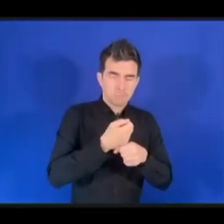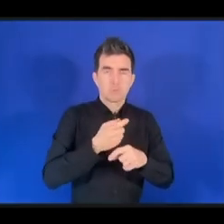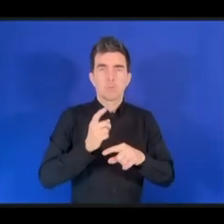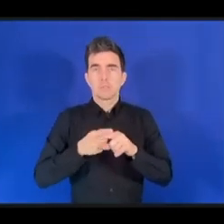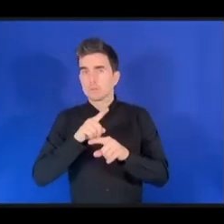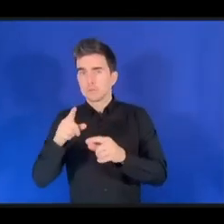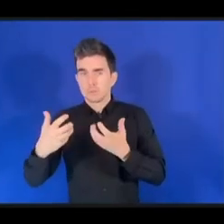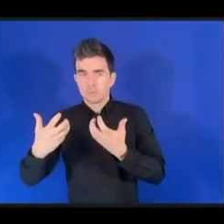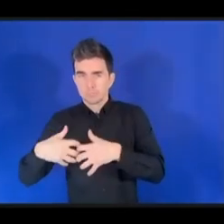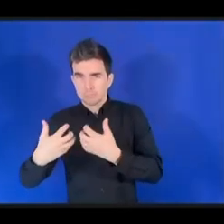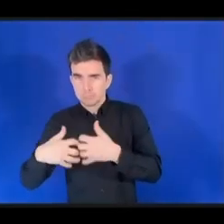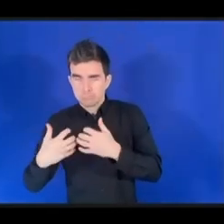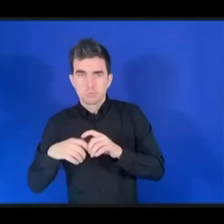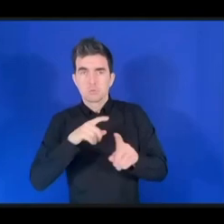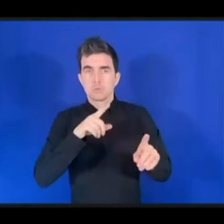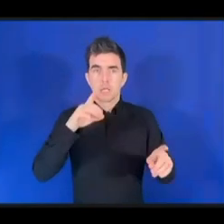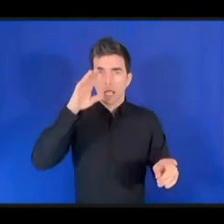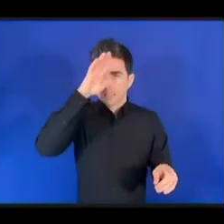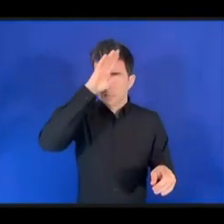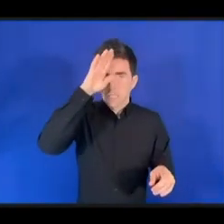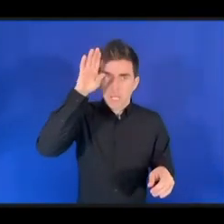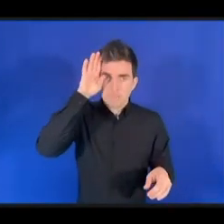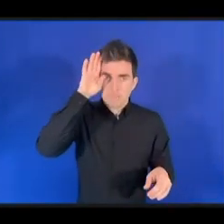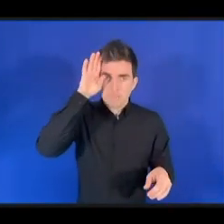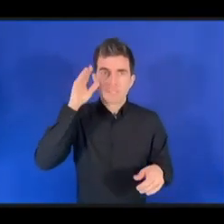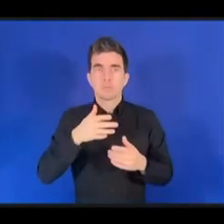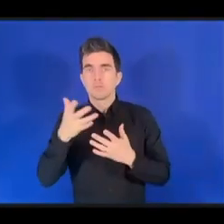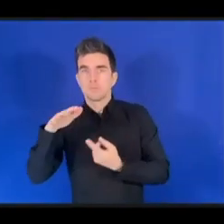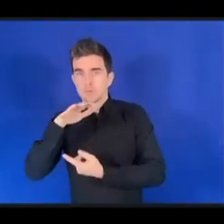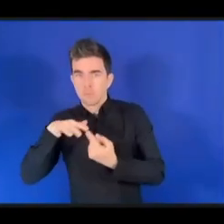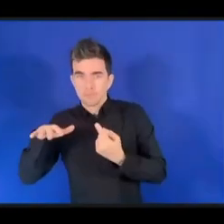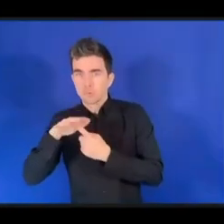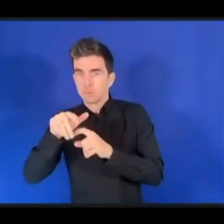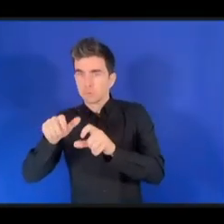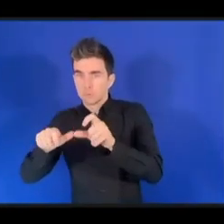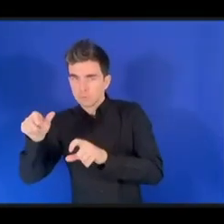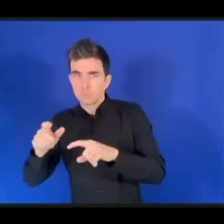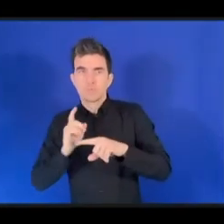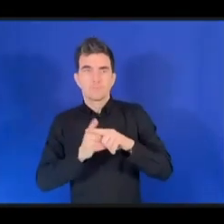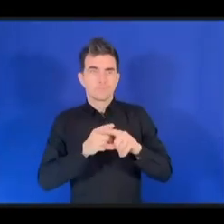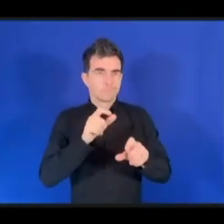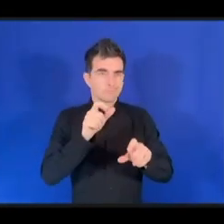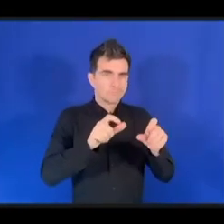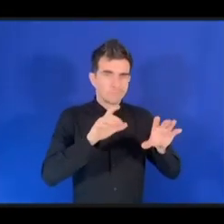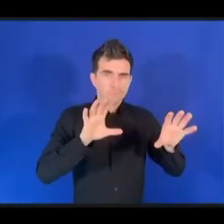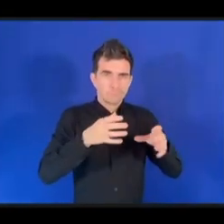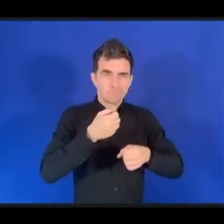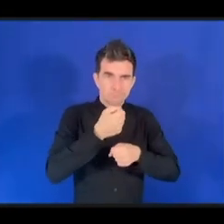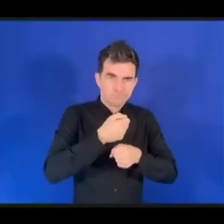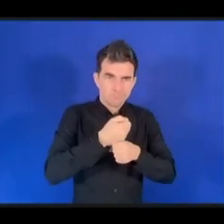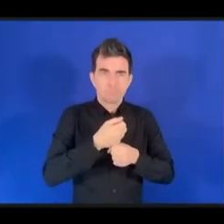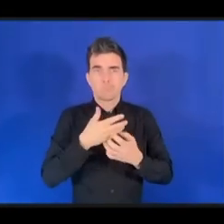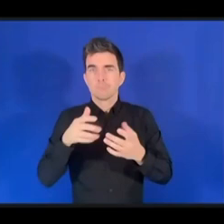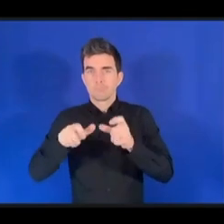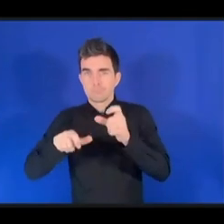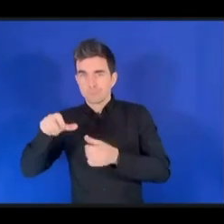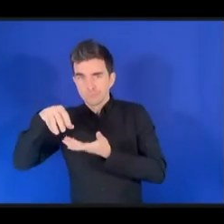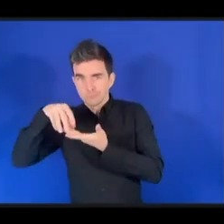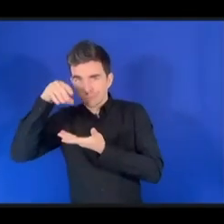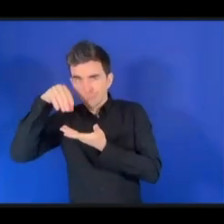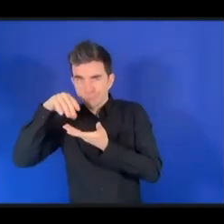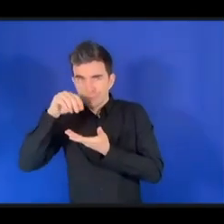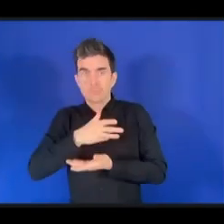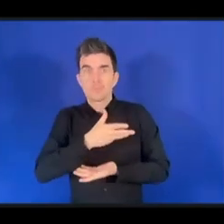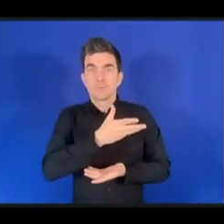様にも重ねてお礼を申し上げますこの5日間世界中からオン